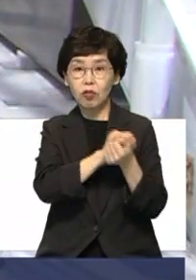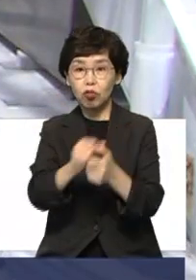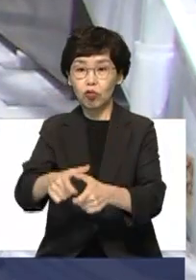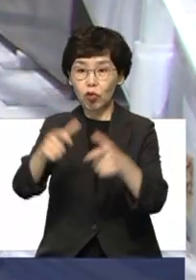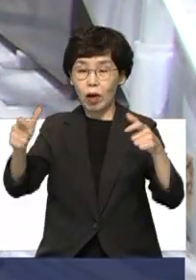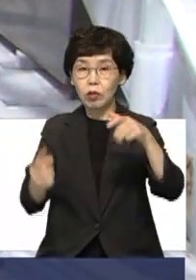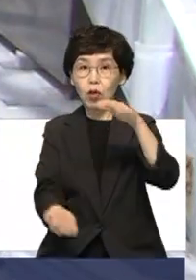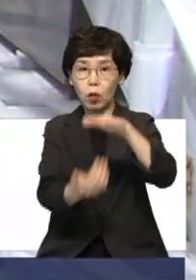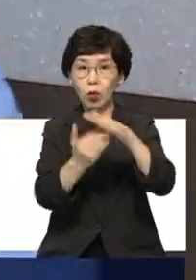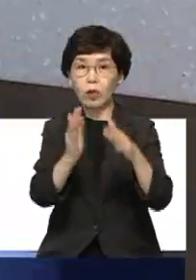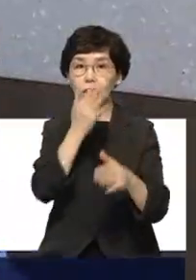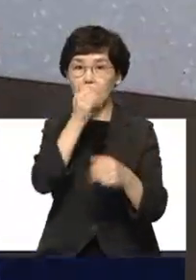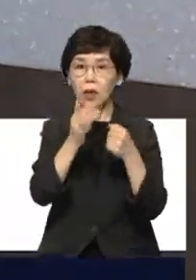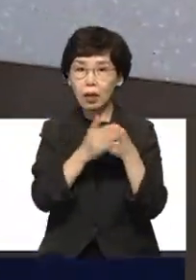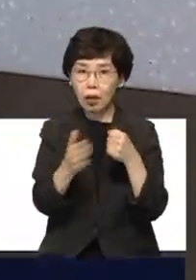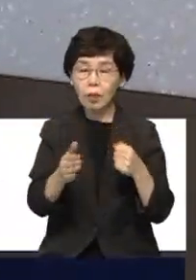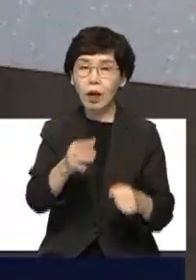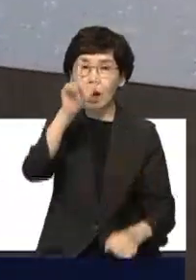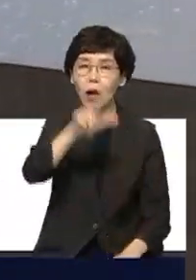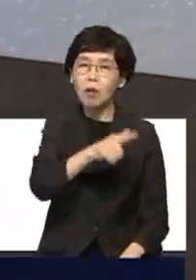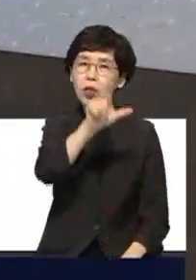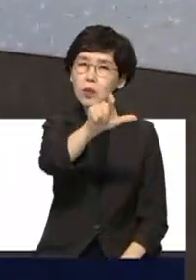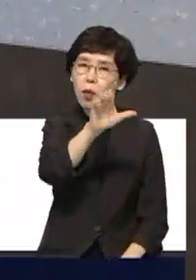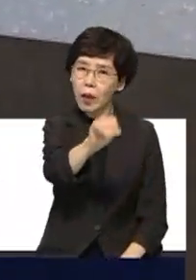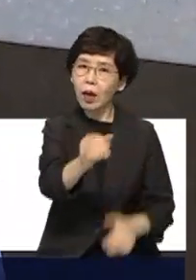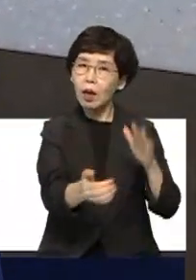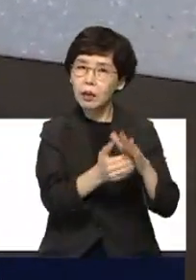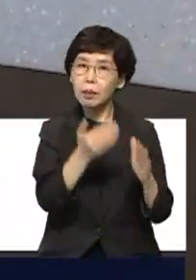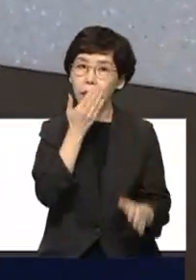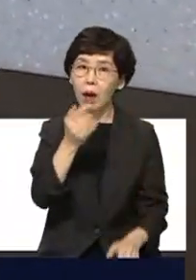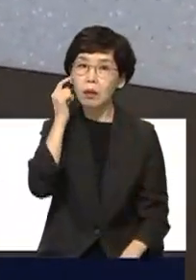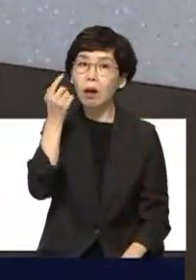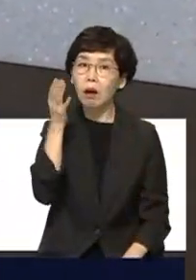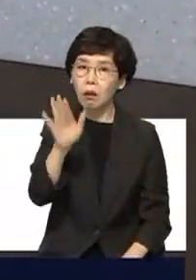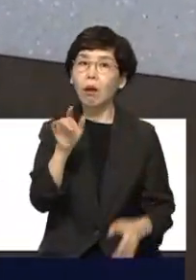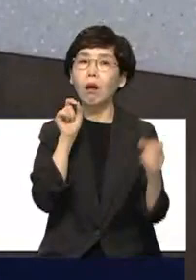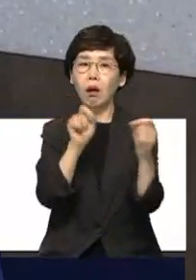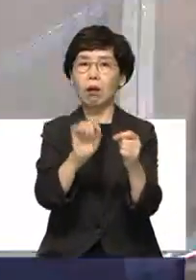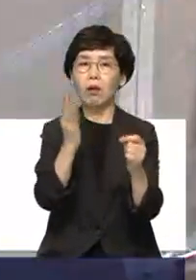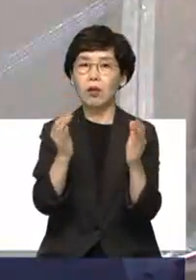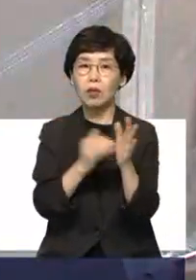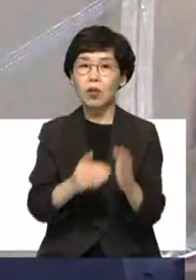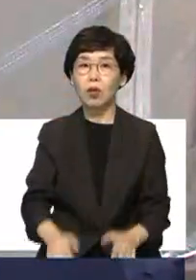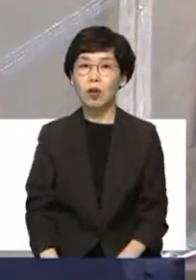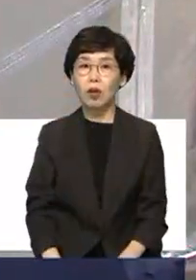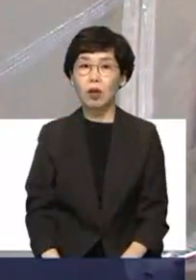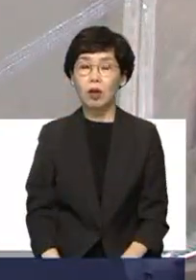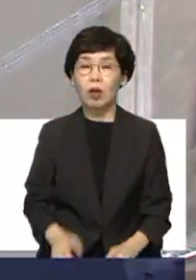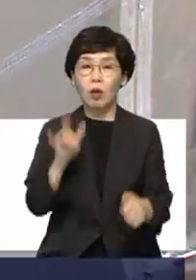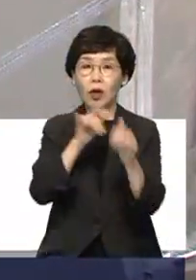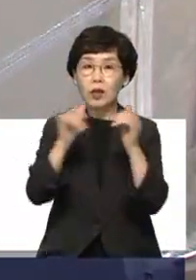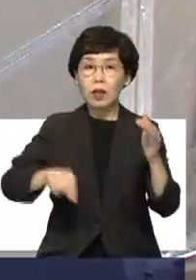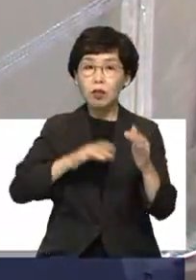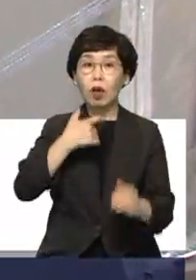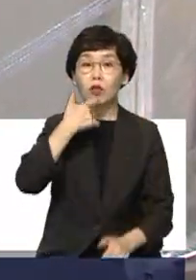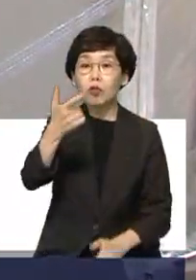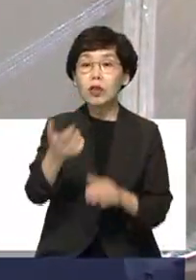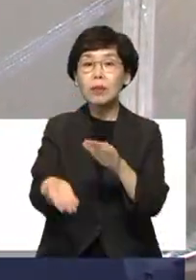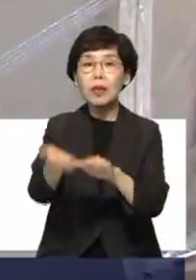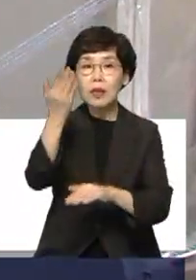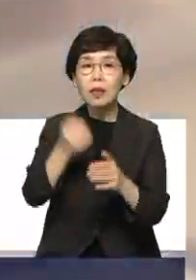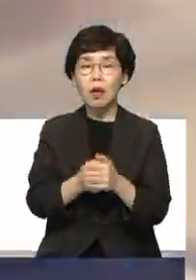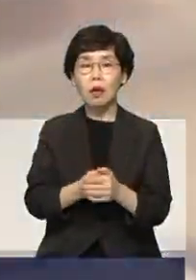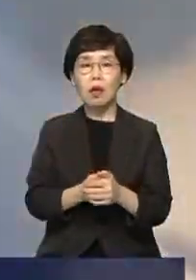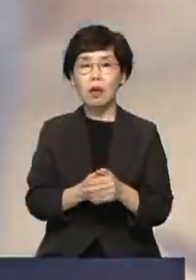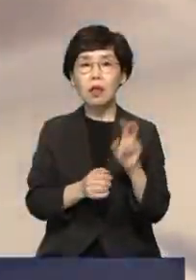있다며 하루 15만 명을 최대치로 예상했는데 여기에 다다른 겁니다. 특히 확진자 중 60세 이상 고령층